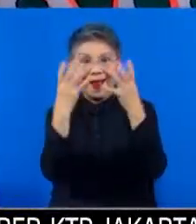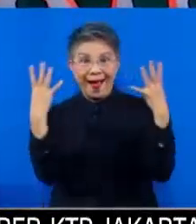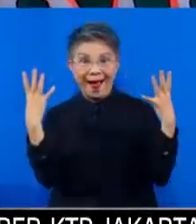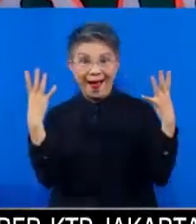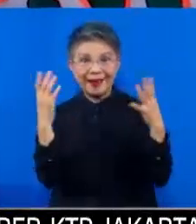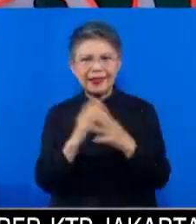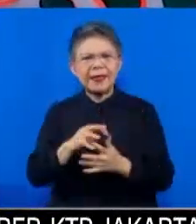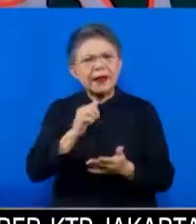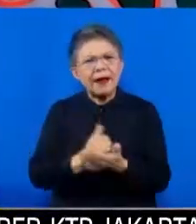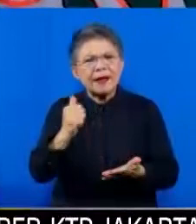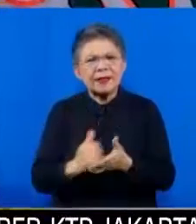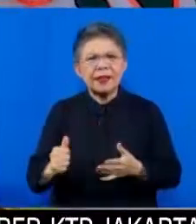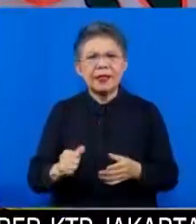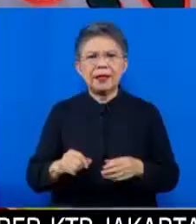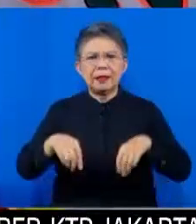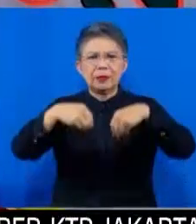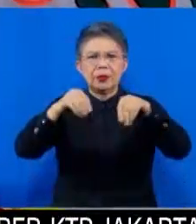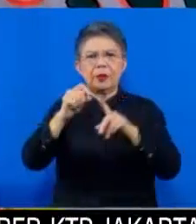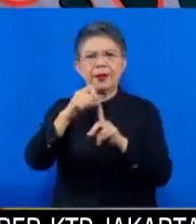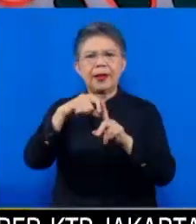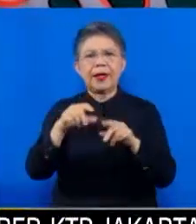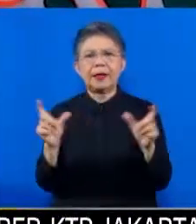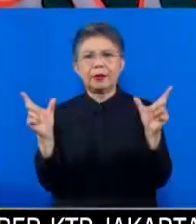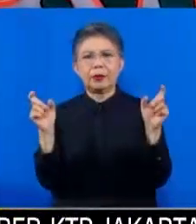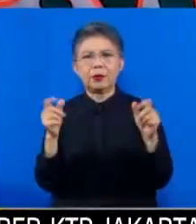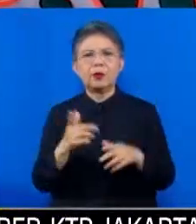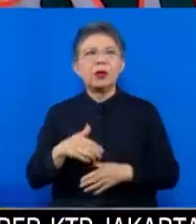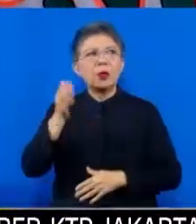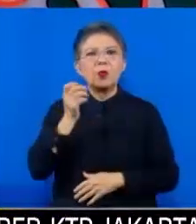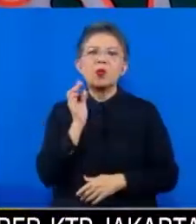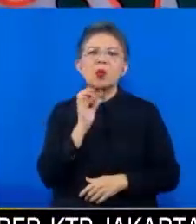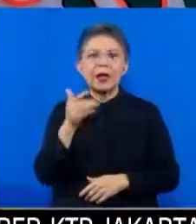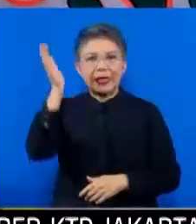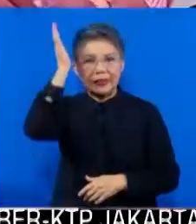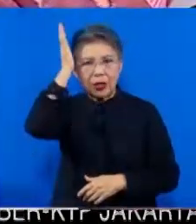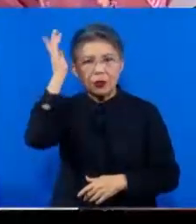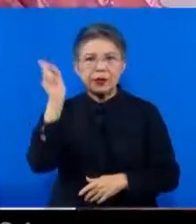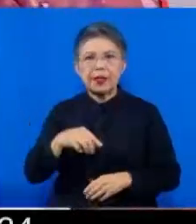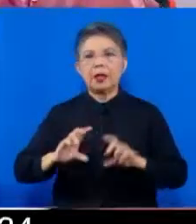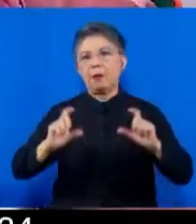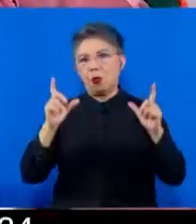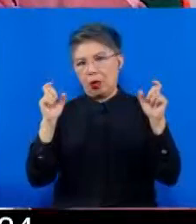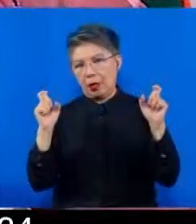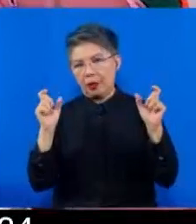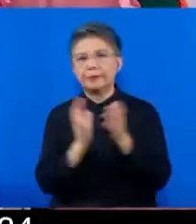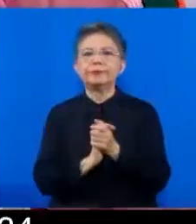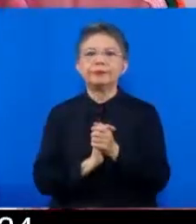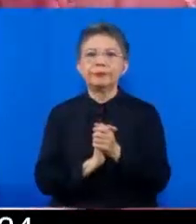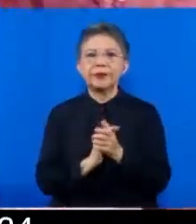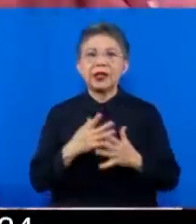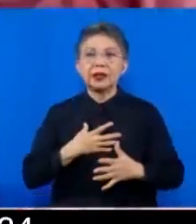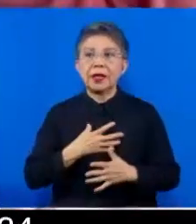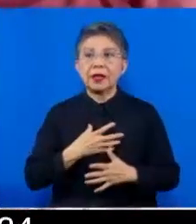udah ciri khas. Kalau spanduknya warna hijau itu biasanya Lamongan. Kalau saya